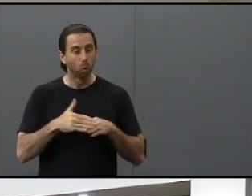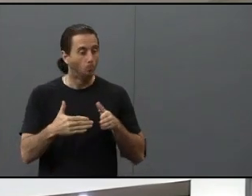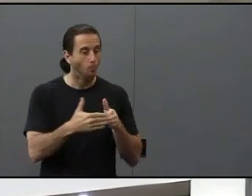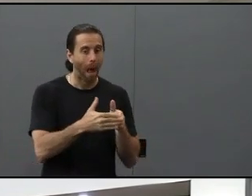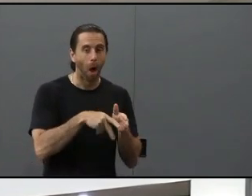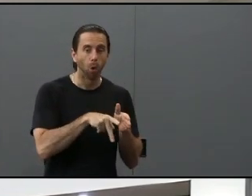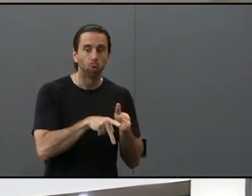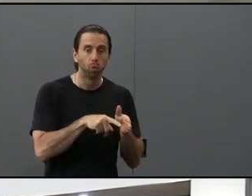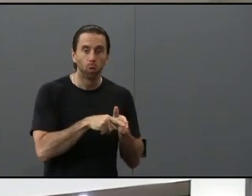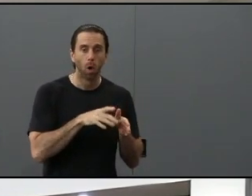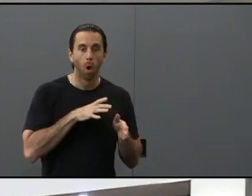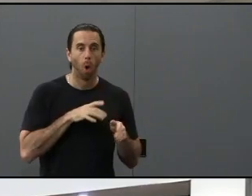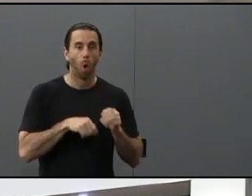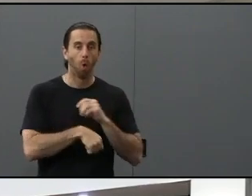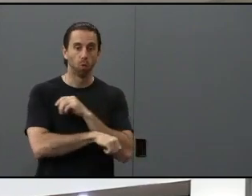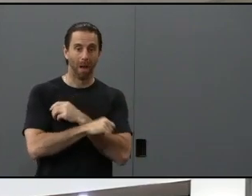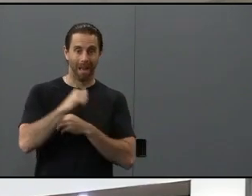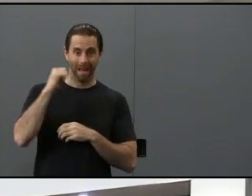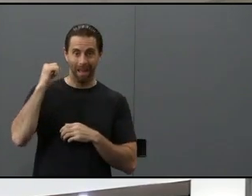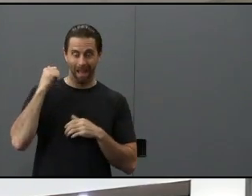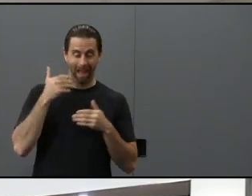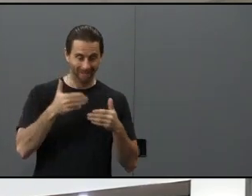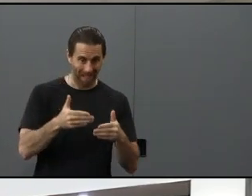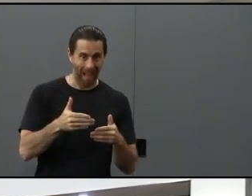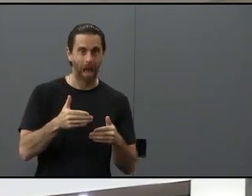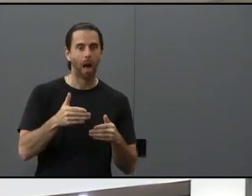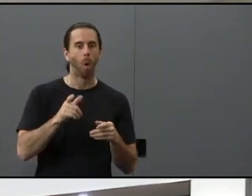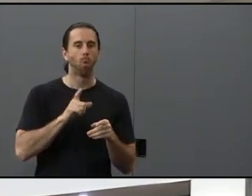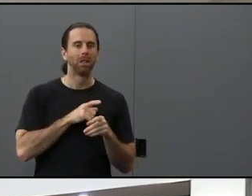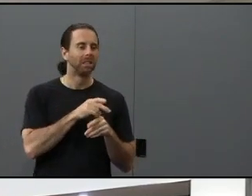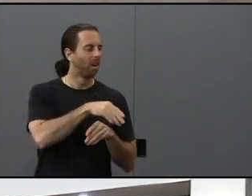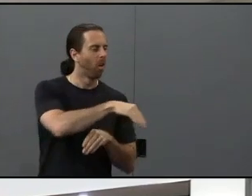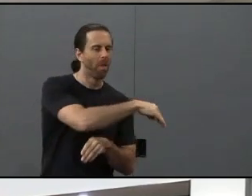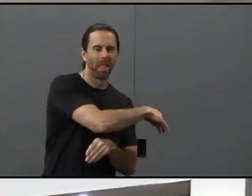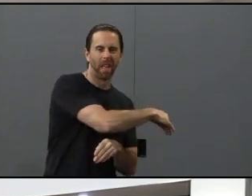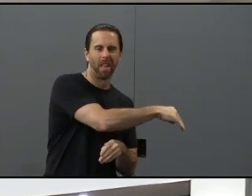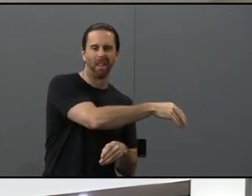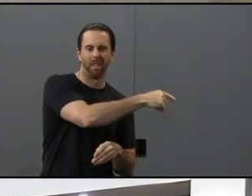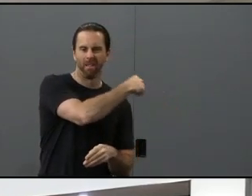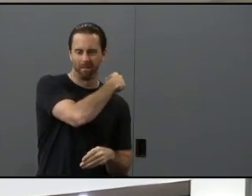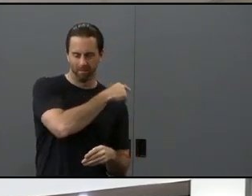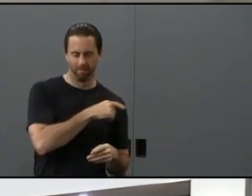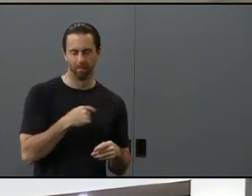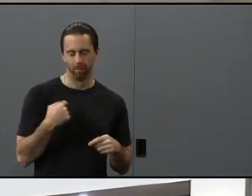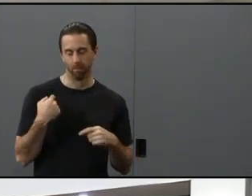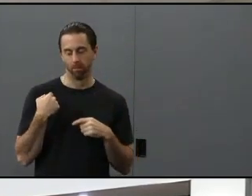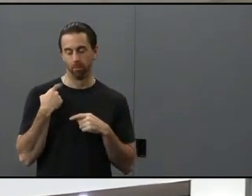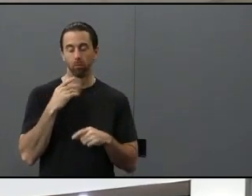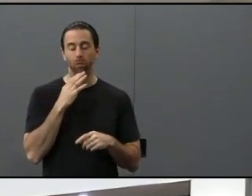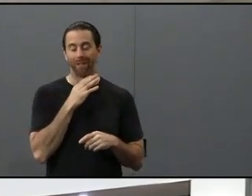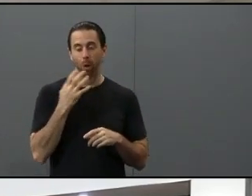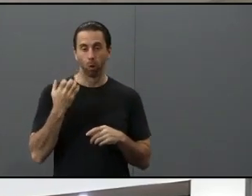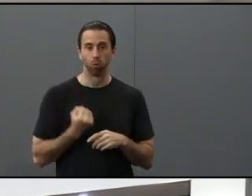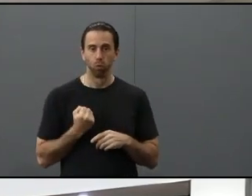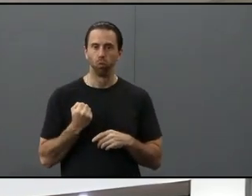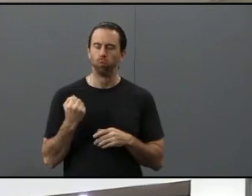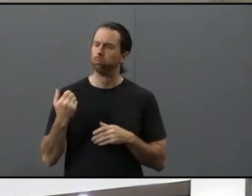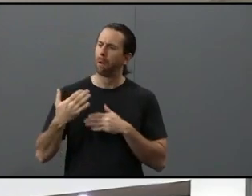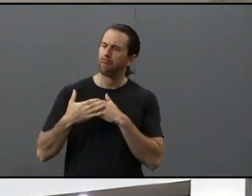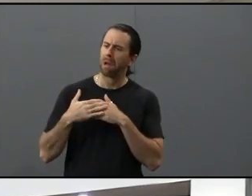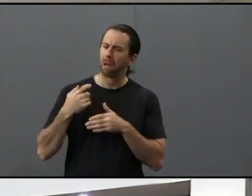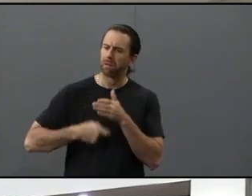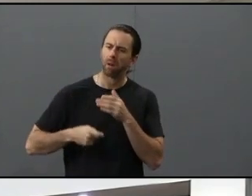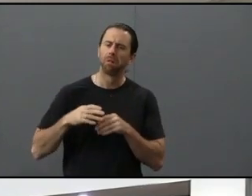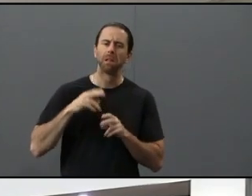rue avec une cour avant et une cour avant secondaire le tout a débuté alors que nous avons reçu en janvier un avis d'infraction d'un